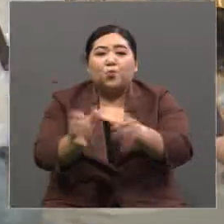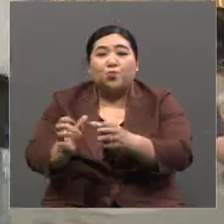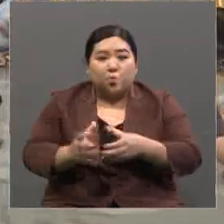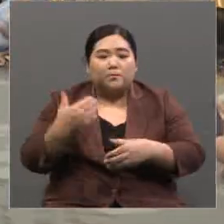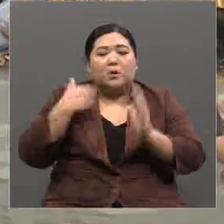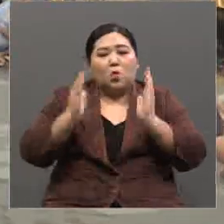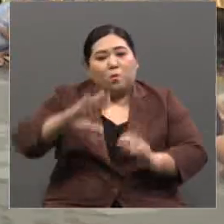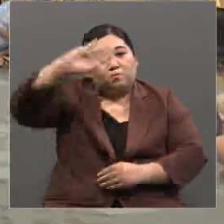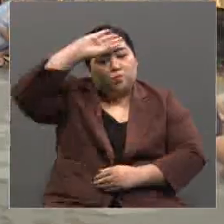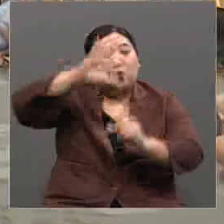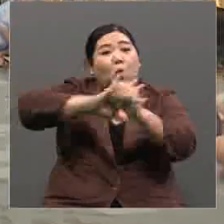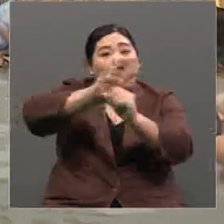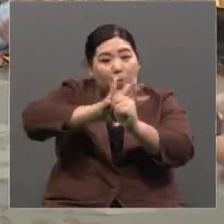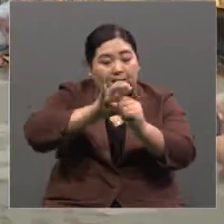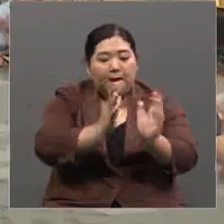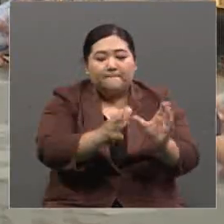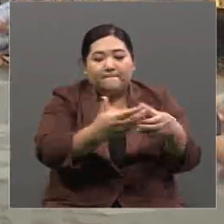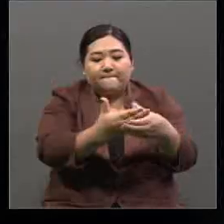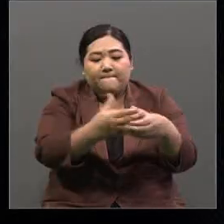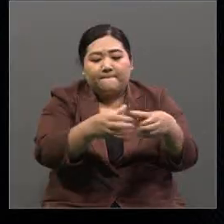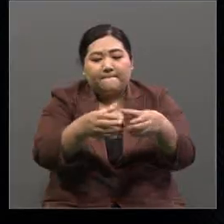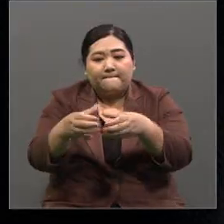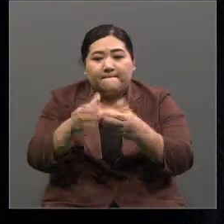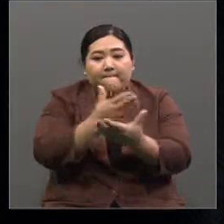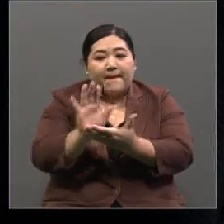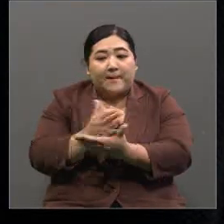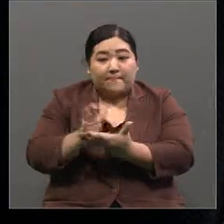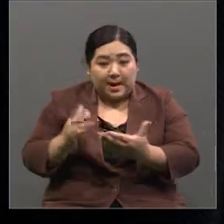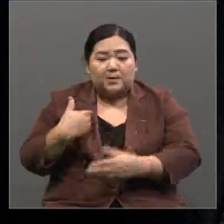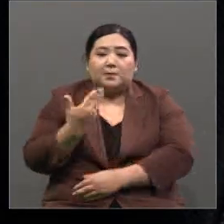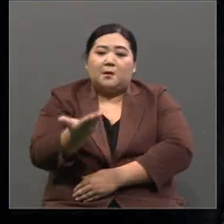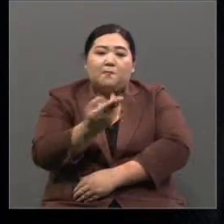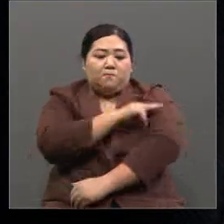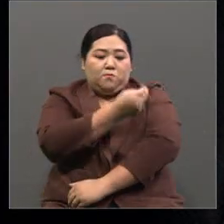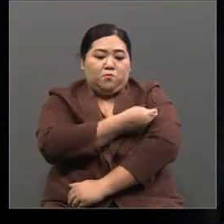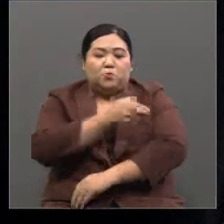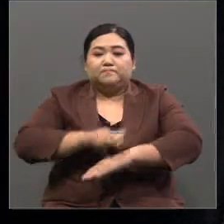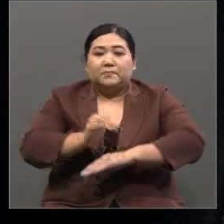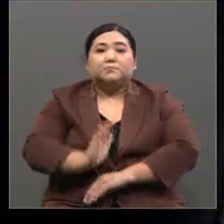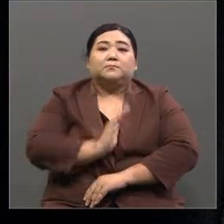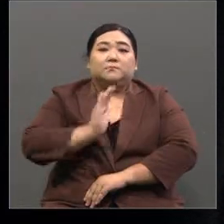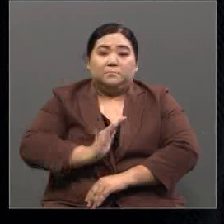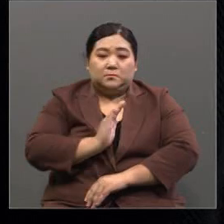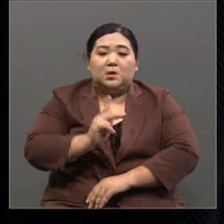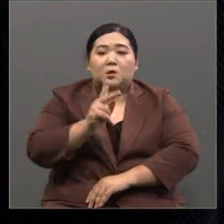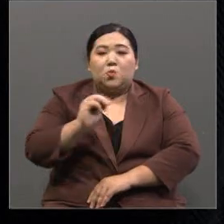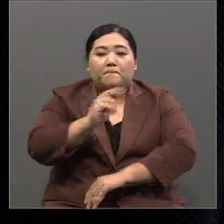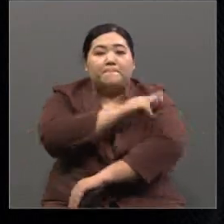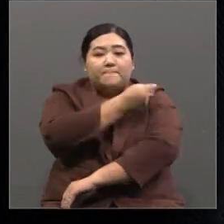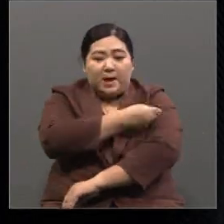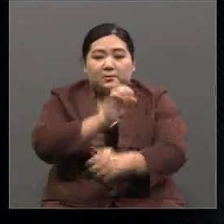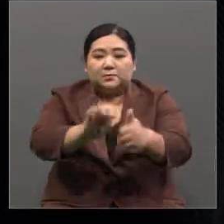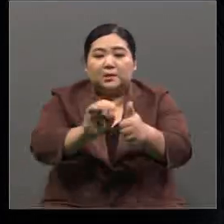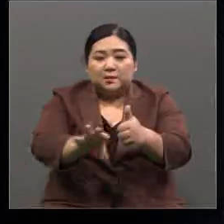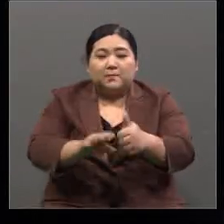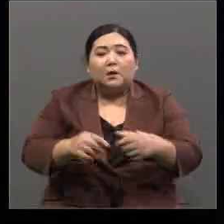มลสวรรค์ปัญญาเลิศเป็นผู้ทรงคุณวุฒิของกรมการแพทย์ก็บอกนะครับว่าโควิด19ปัจจุบันที่ระบาดเนี่ย